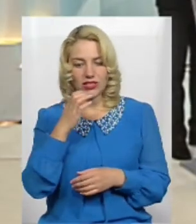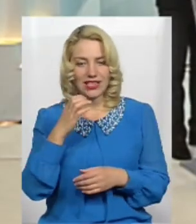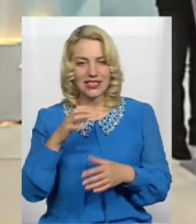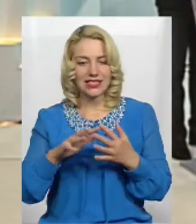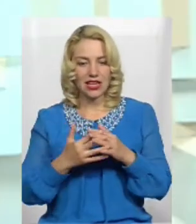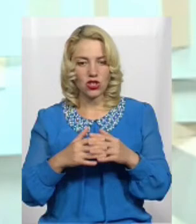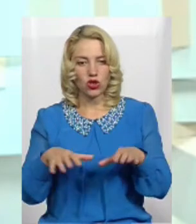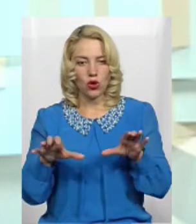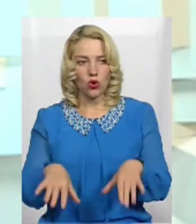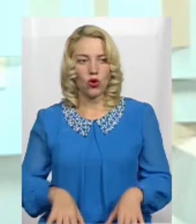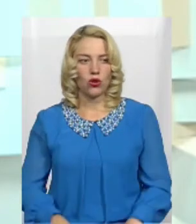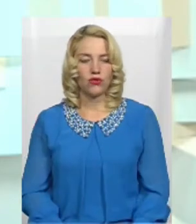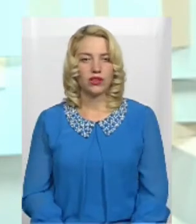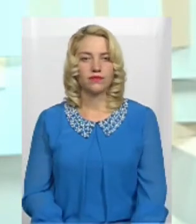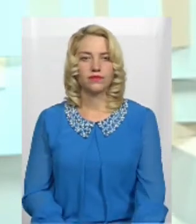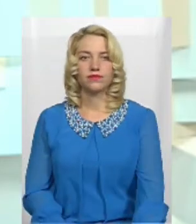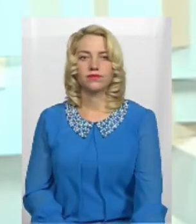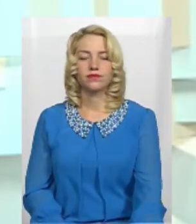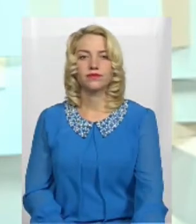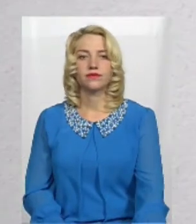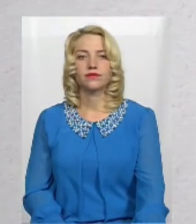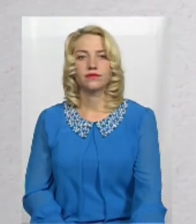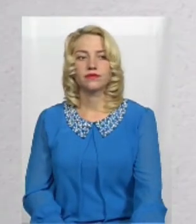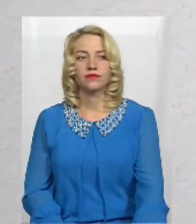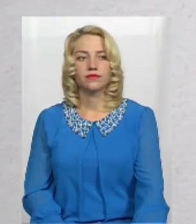голови Віталія Здебського телефоном.